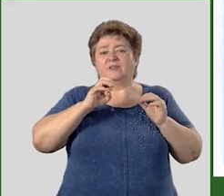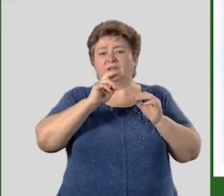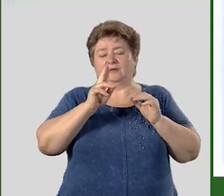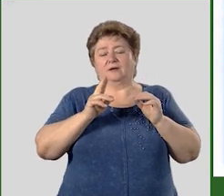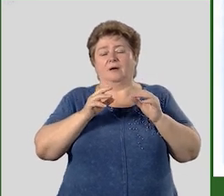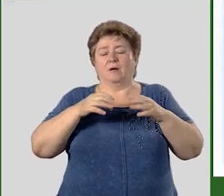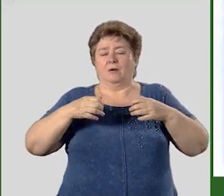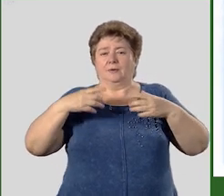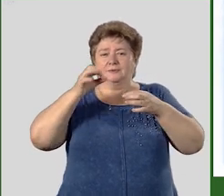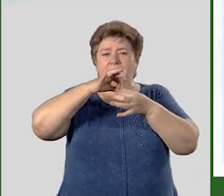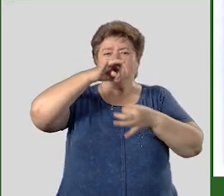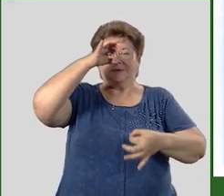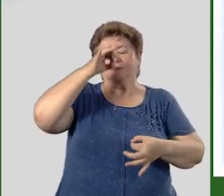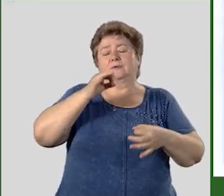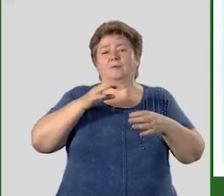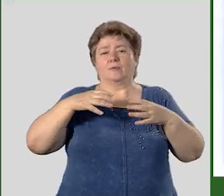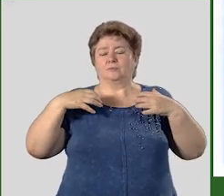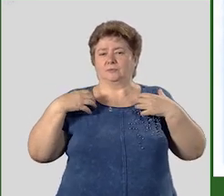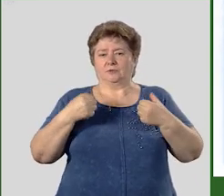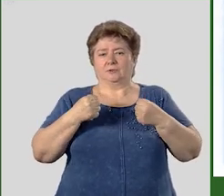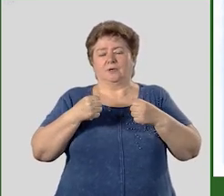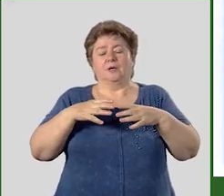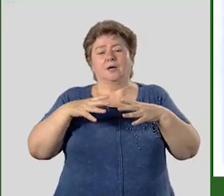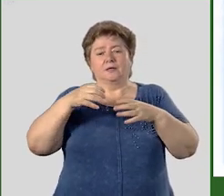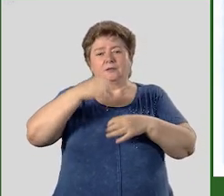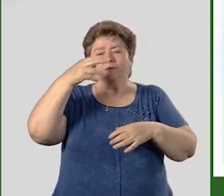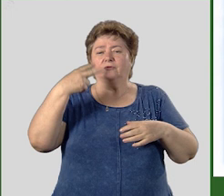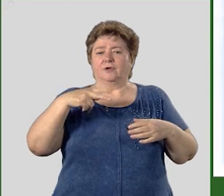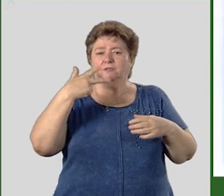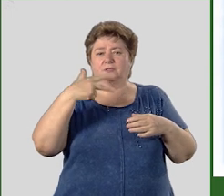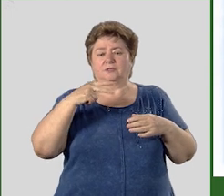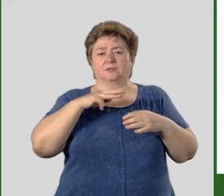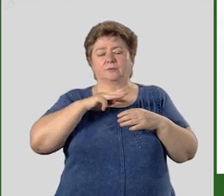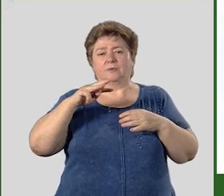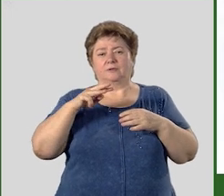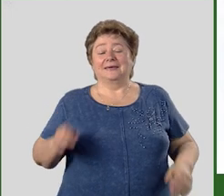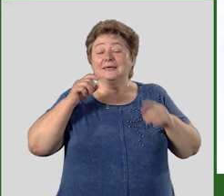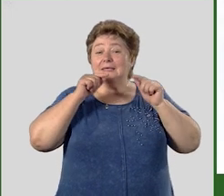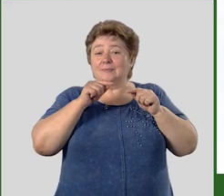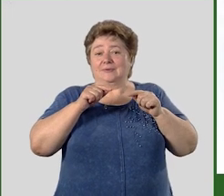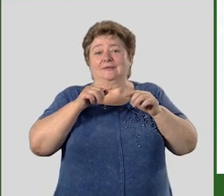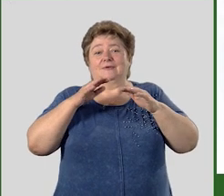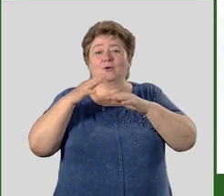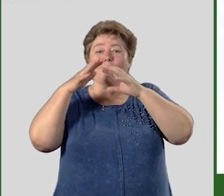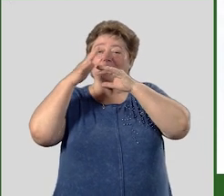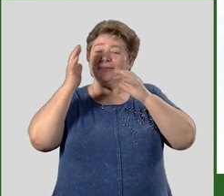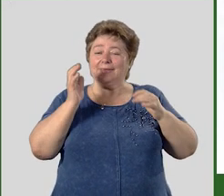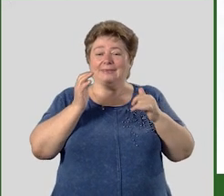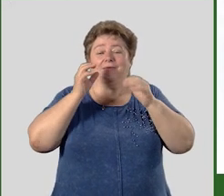Стройное и мощное дерево высотой 20-30 метров. И именно в ее